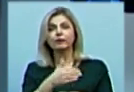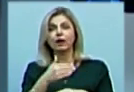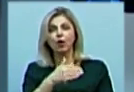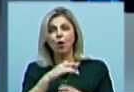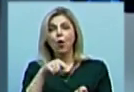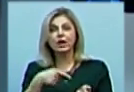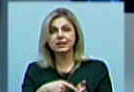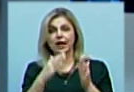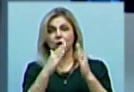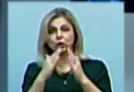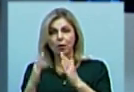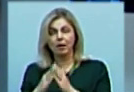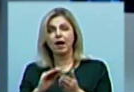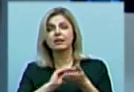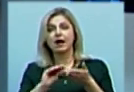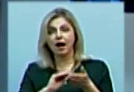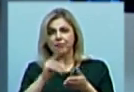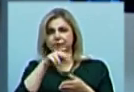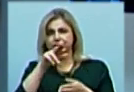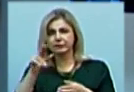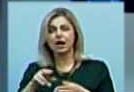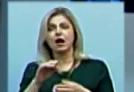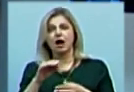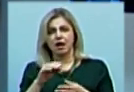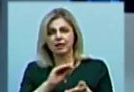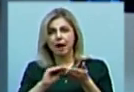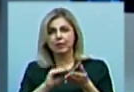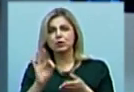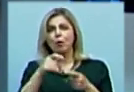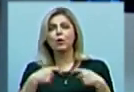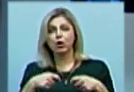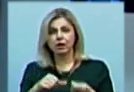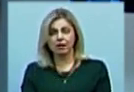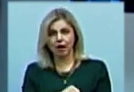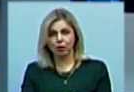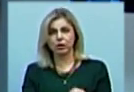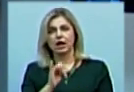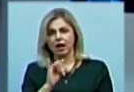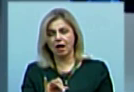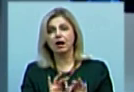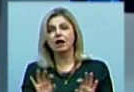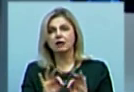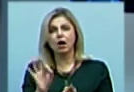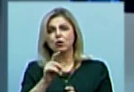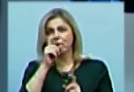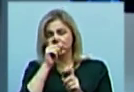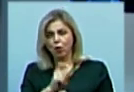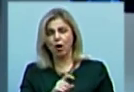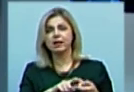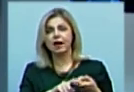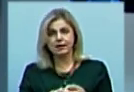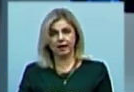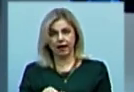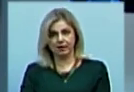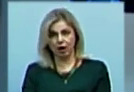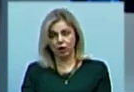будівлях і парканах написи про продаж наркотиків, роз'яснювати людям наслідки вживання наркотичних речовин. Початок акції